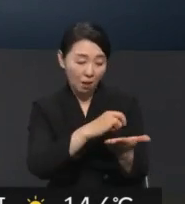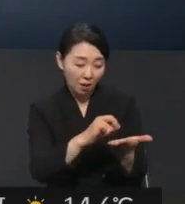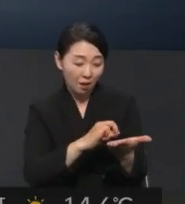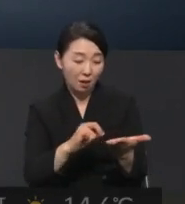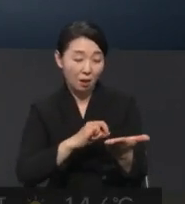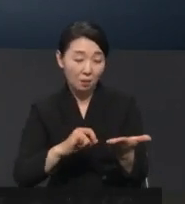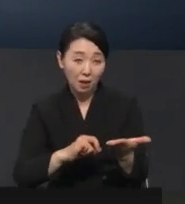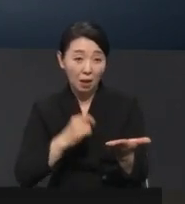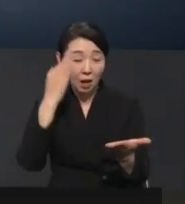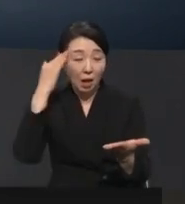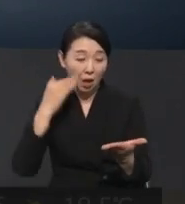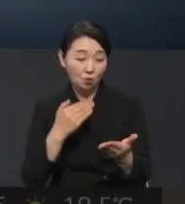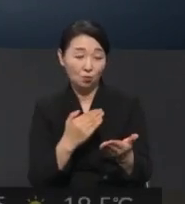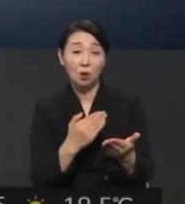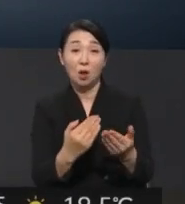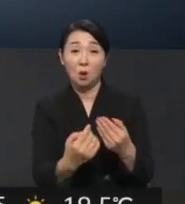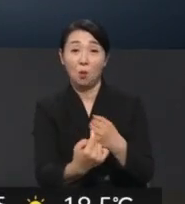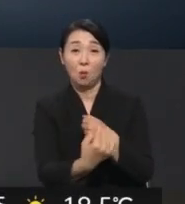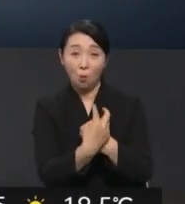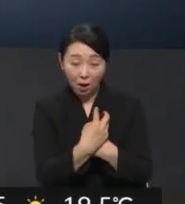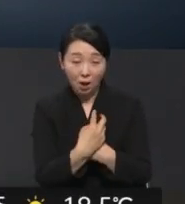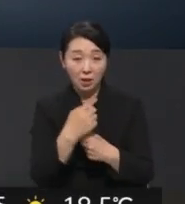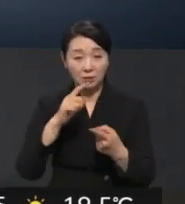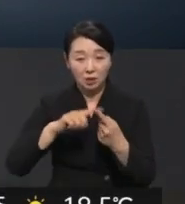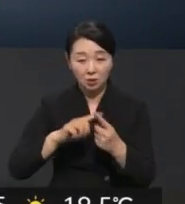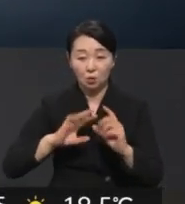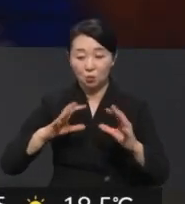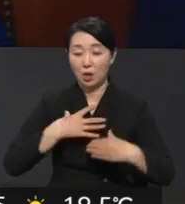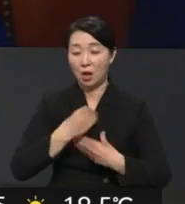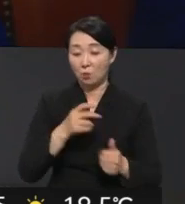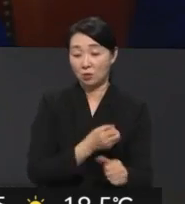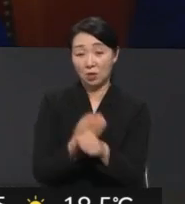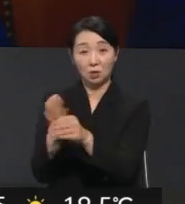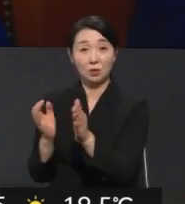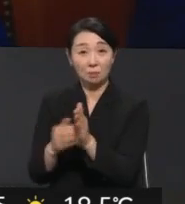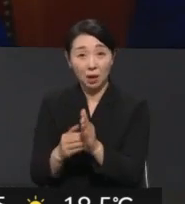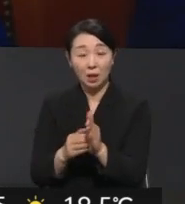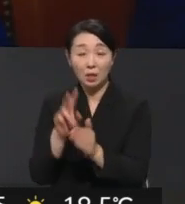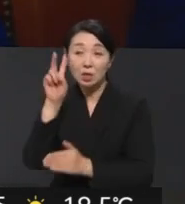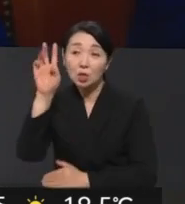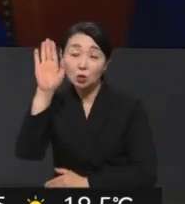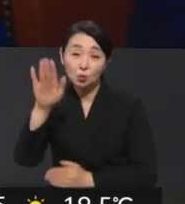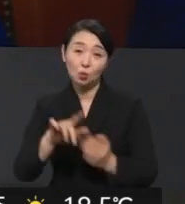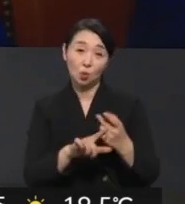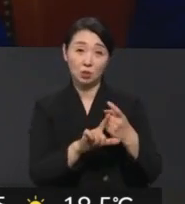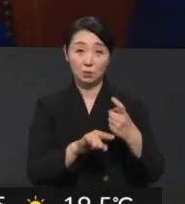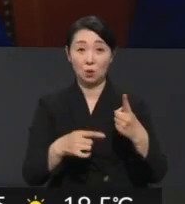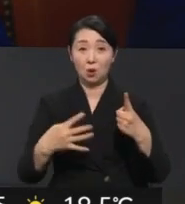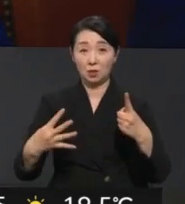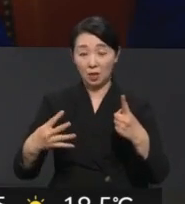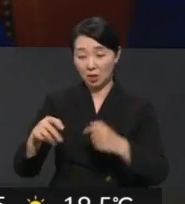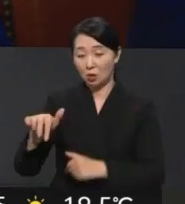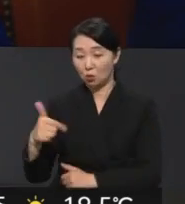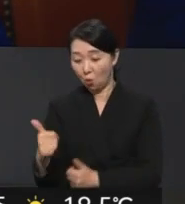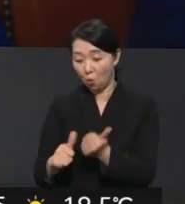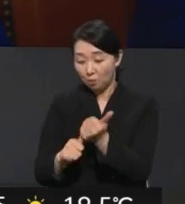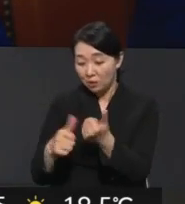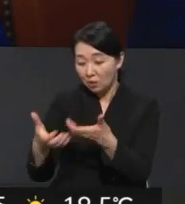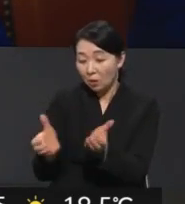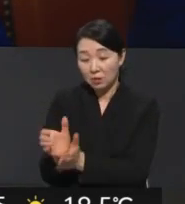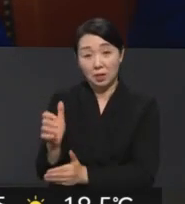의사표명 보고서를 작성해서 국가안보실에 전달하는데요. 이틀 뒤인 11월 4일 노영민 당시 비서실장은